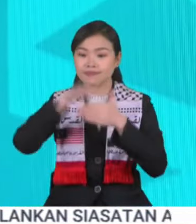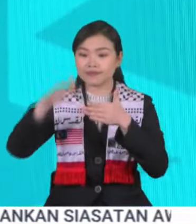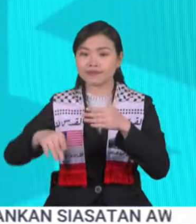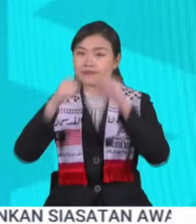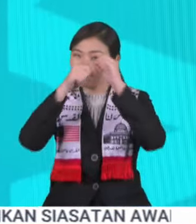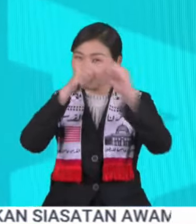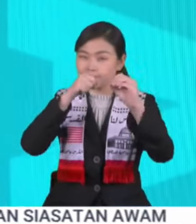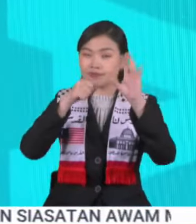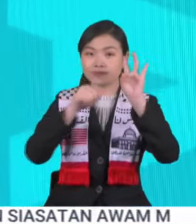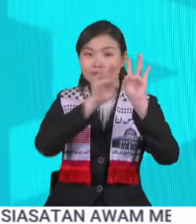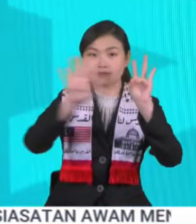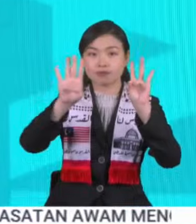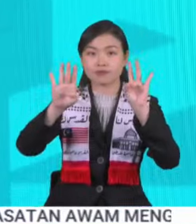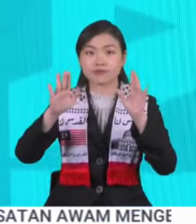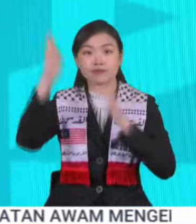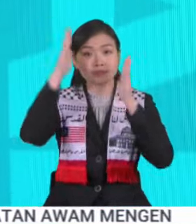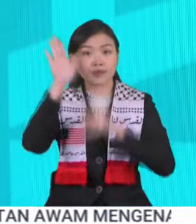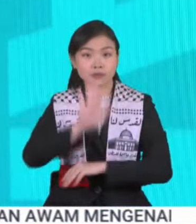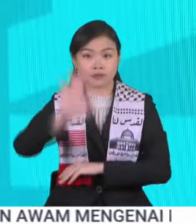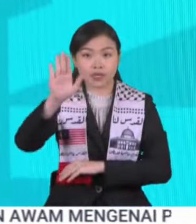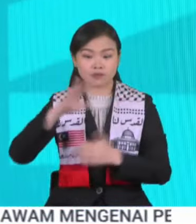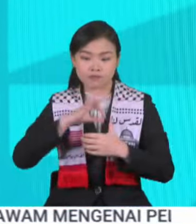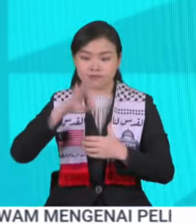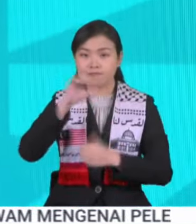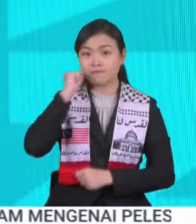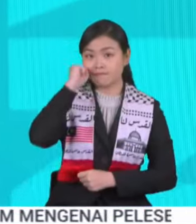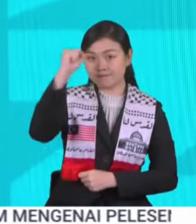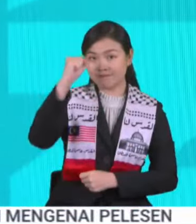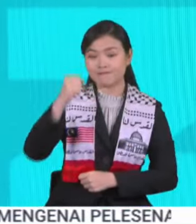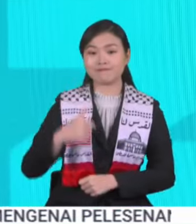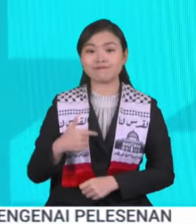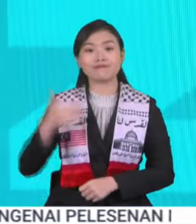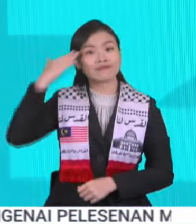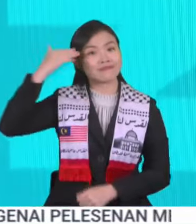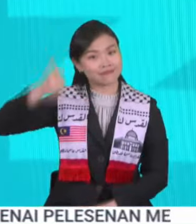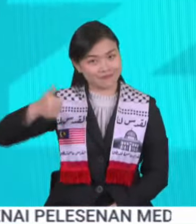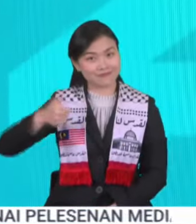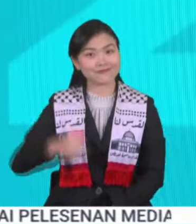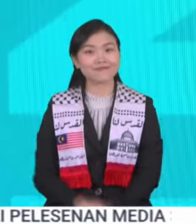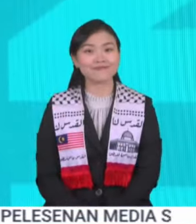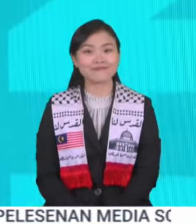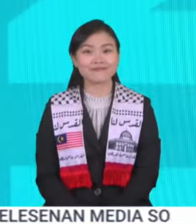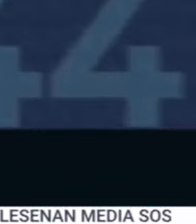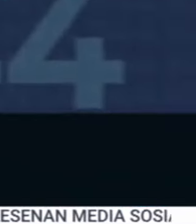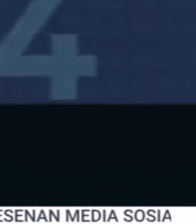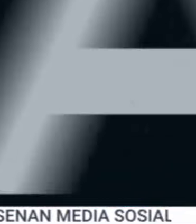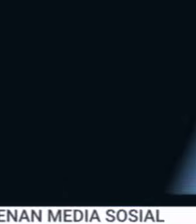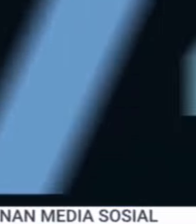Sekian Kanta 744, Malaysia Madani, Jiwa Merdeka. Saya Fazim, Assalamualaikum.